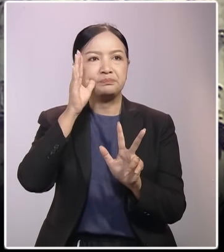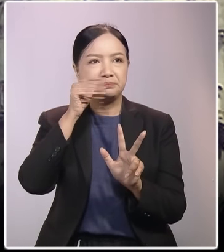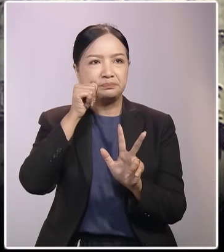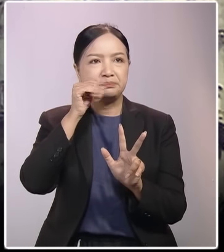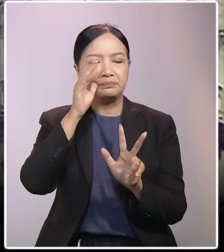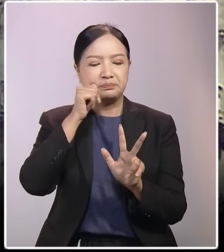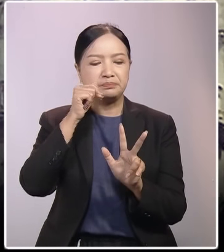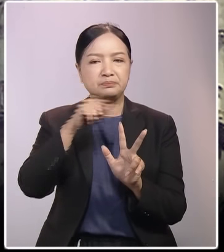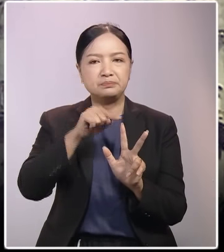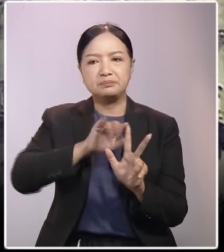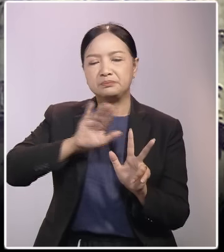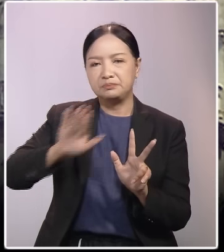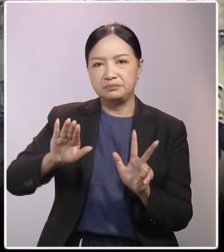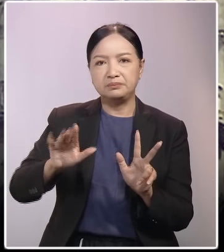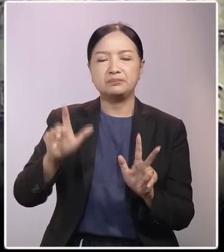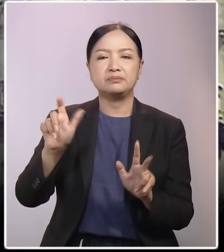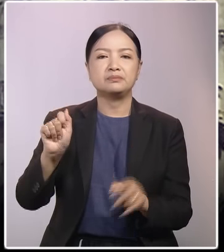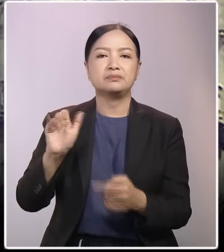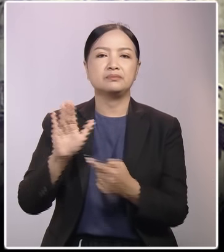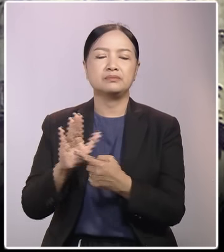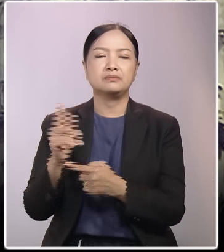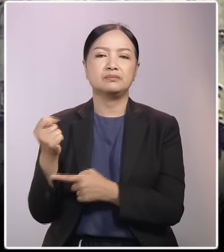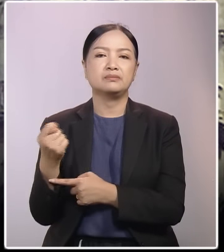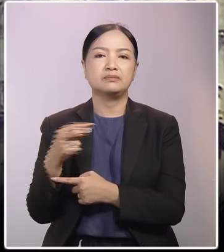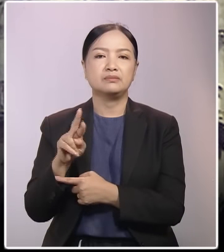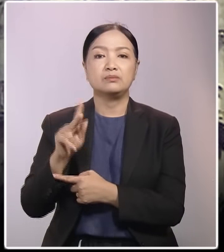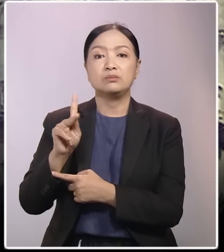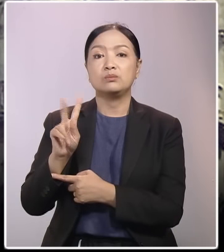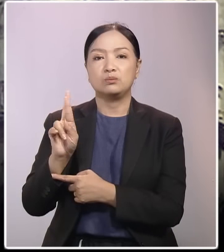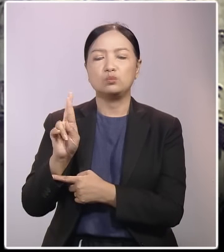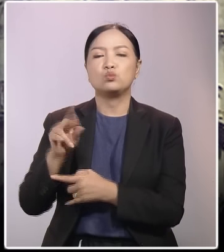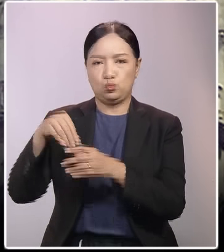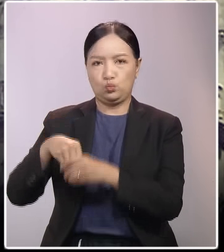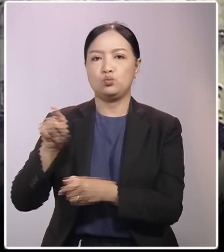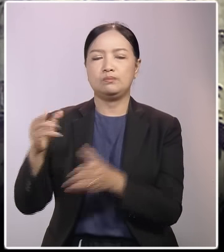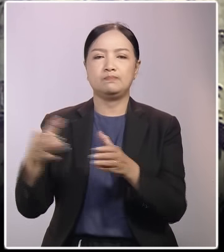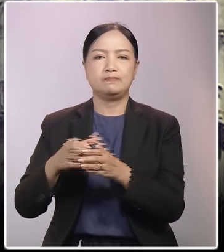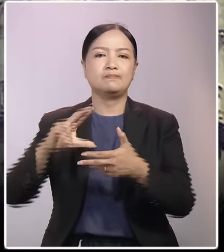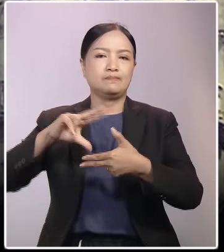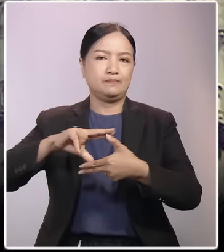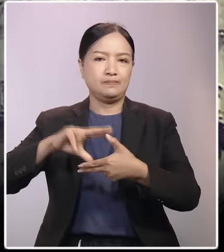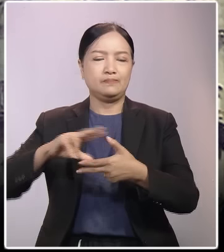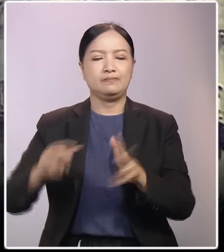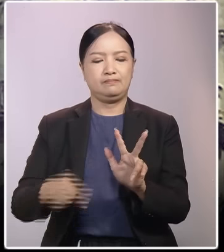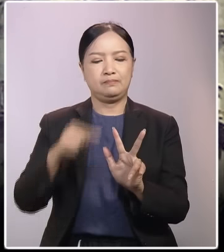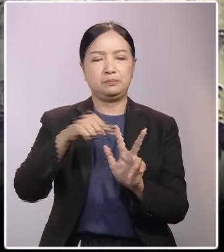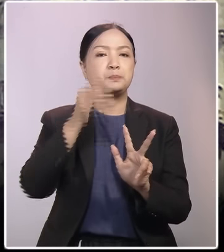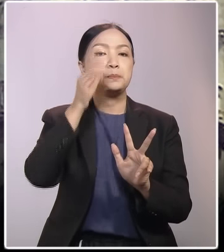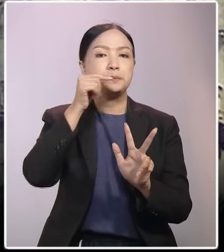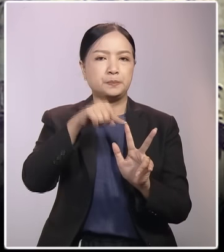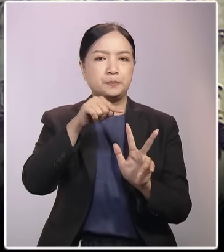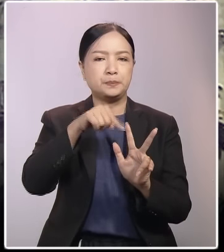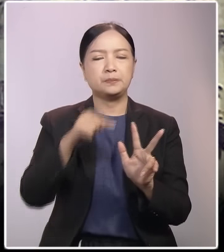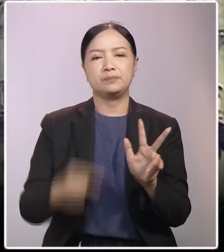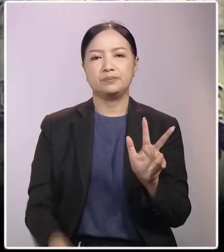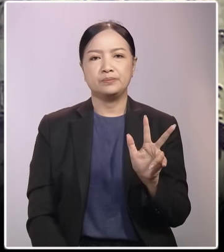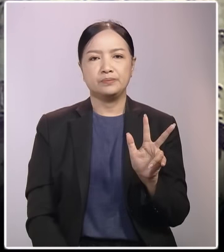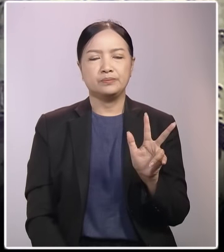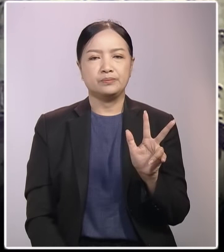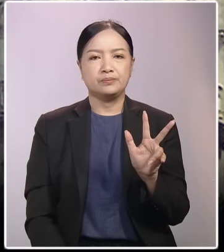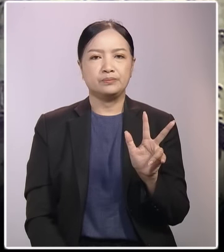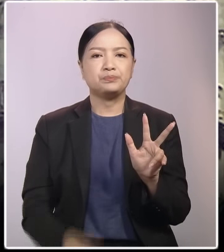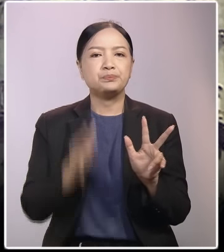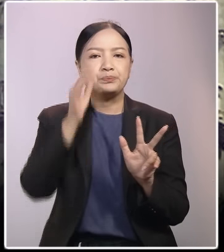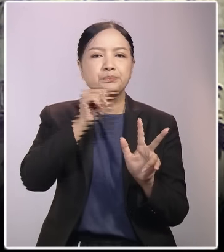อรกรเนี่ยยังอยู่พรรคพลังประชารัฐไงนะฮะเอ่ออันนี้เนี่ยนะฮะก็คือเป็นชื่อของคุณอิทธินะคะอิทธิ